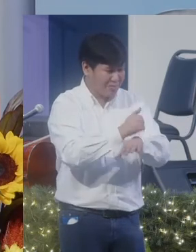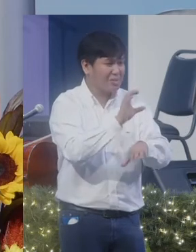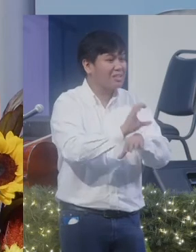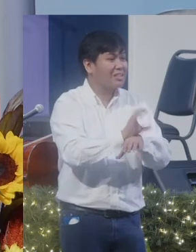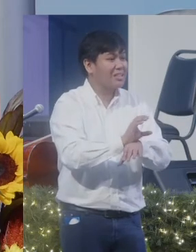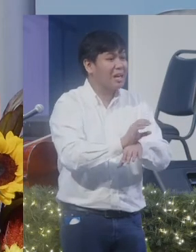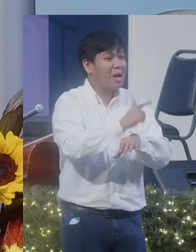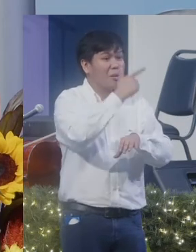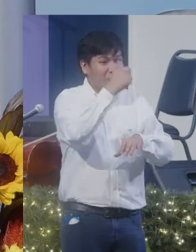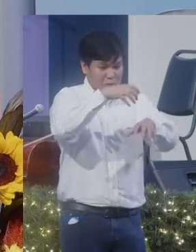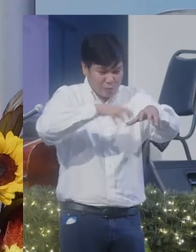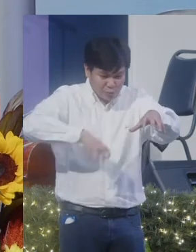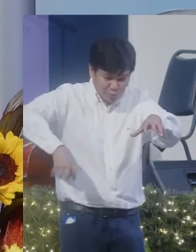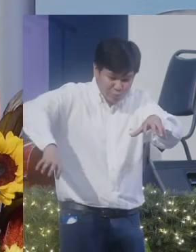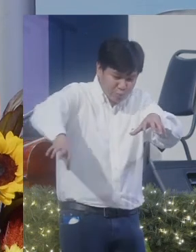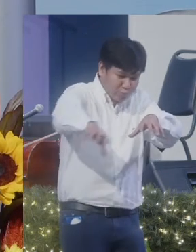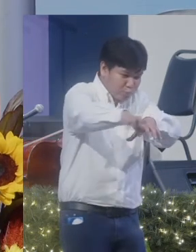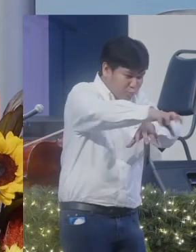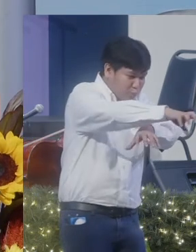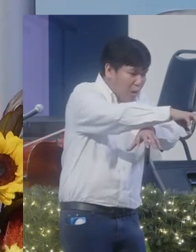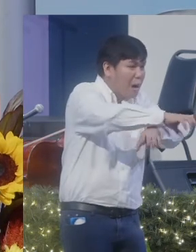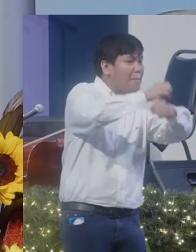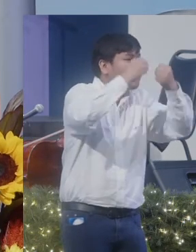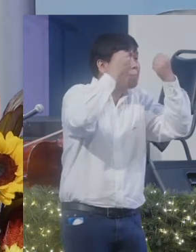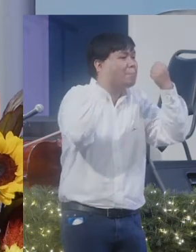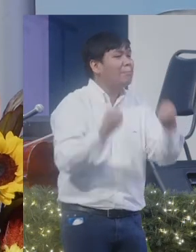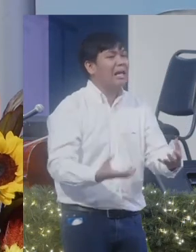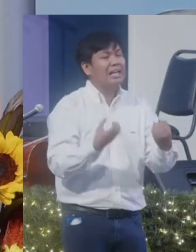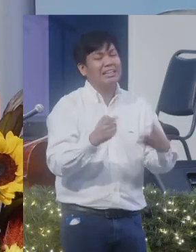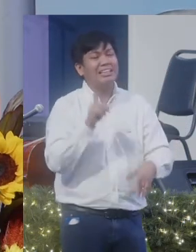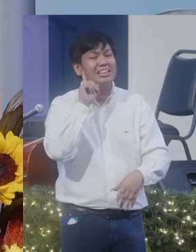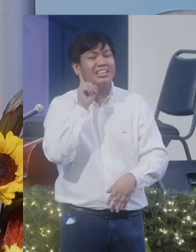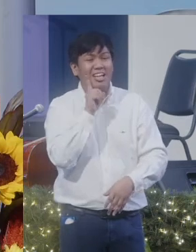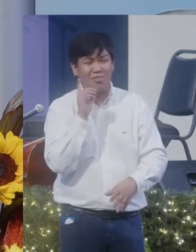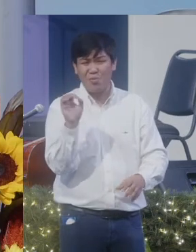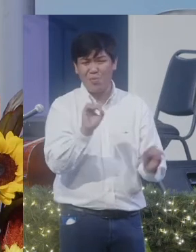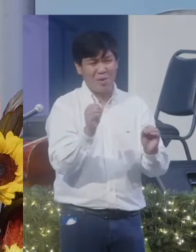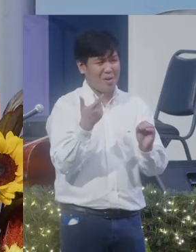naman, ang challenge is we must leave everything.